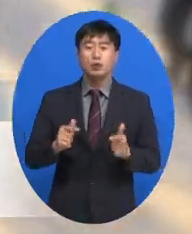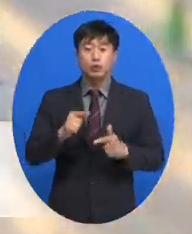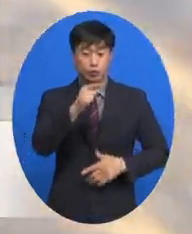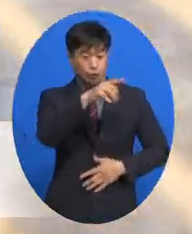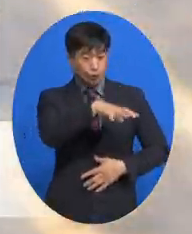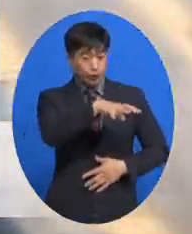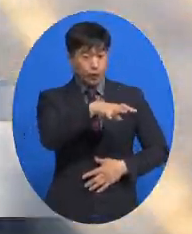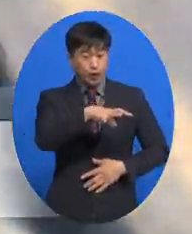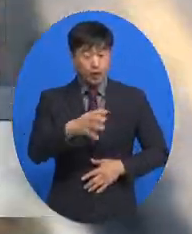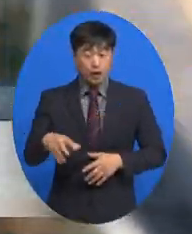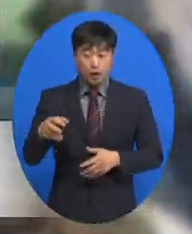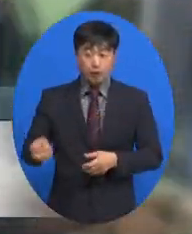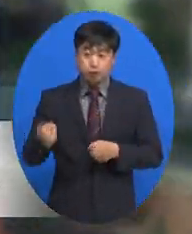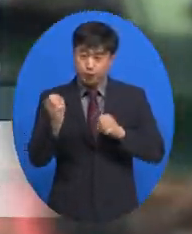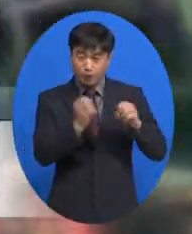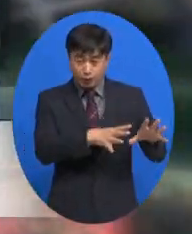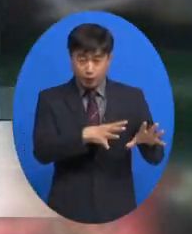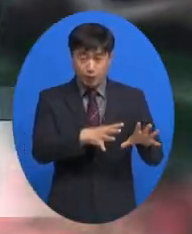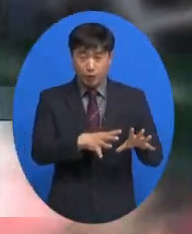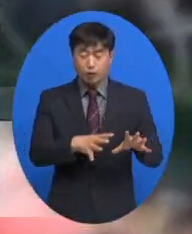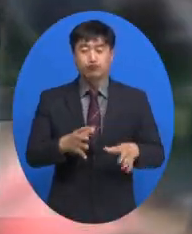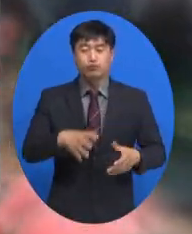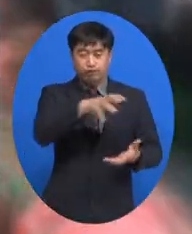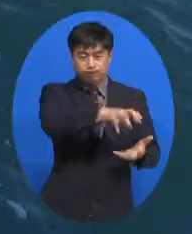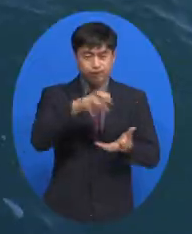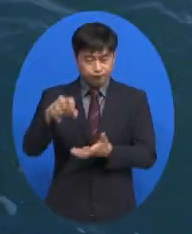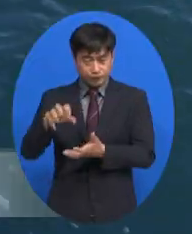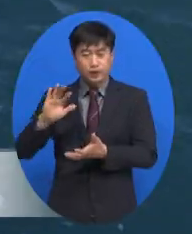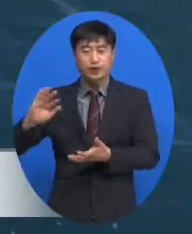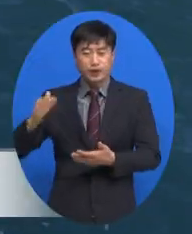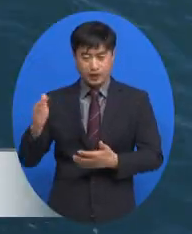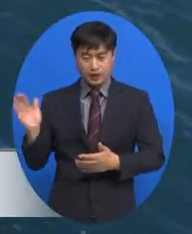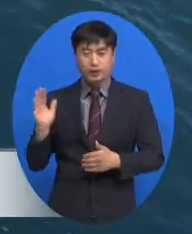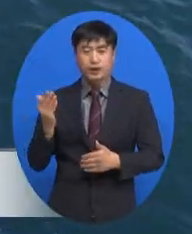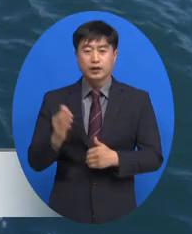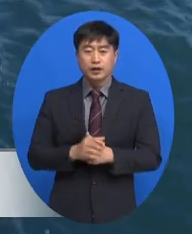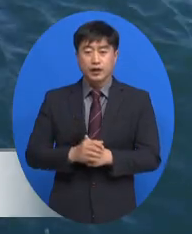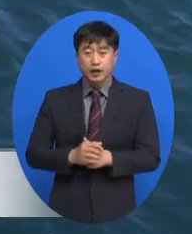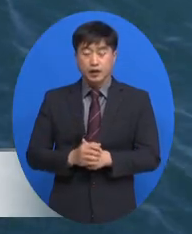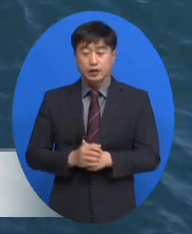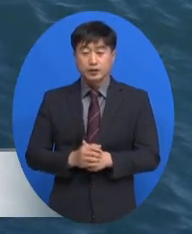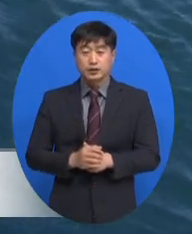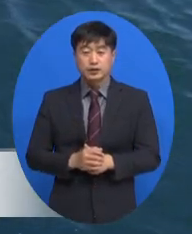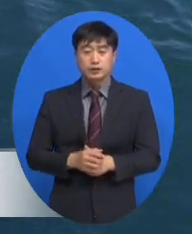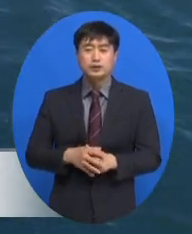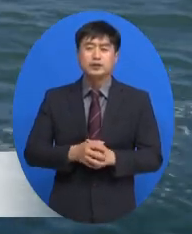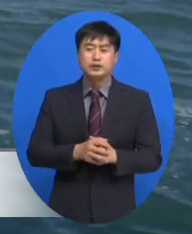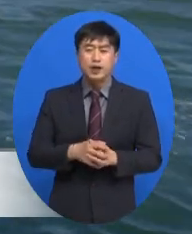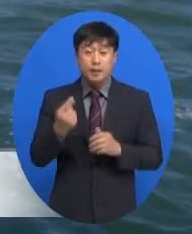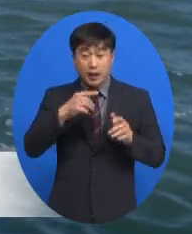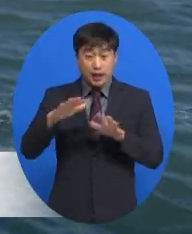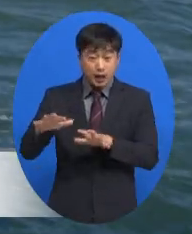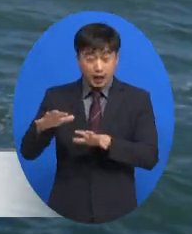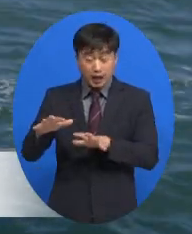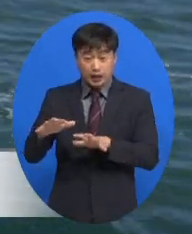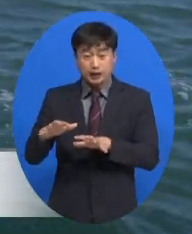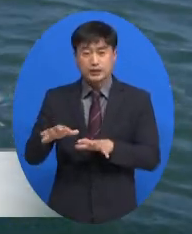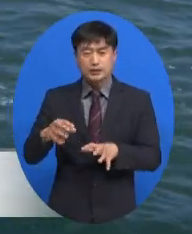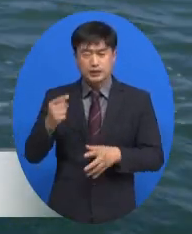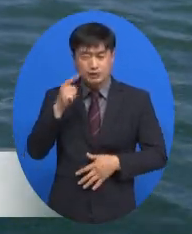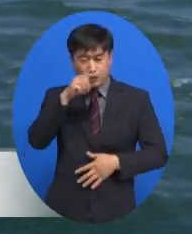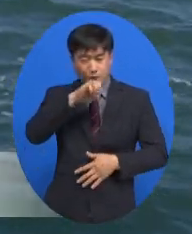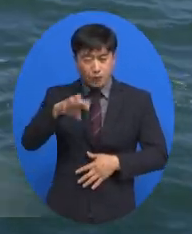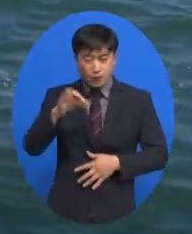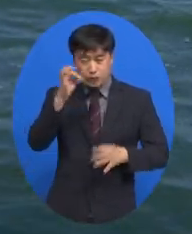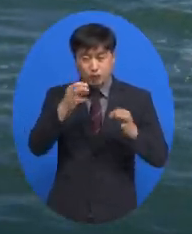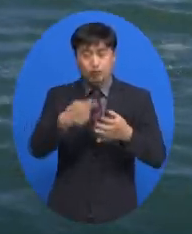그쪽에다가 이제 두시면 저희가 수거해 갈 수 있게. 섬마을이나 해안가 쓰레기를 찾기 위해선 드론과 작은